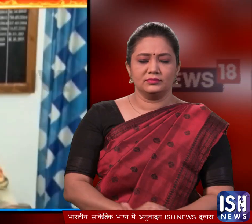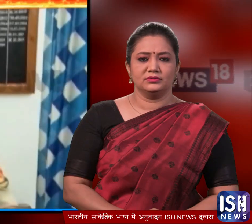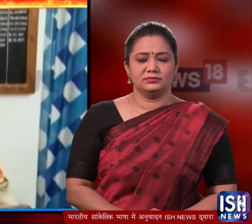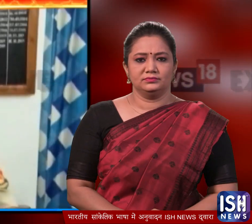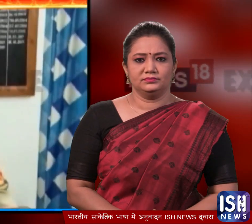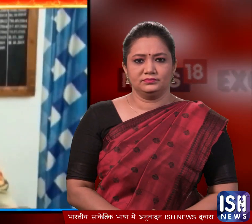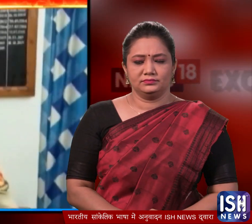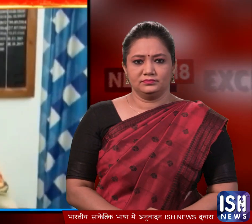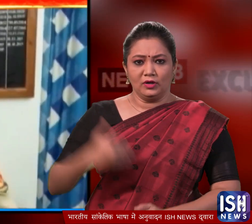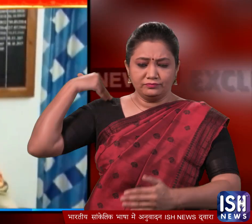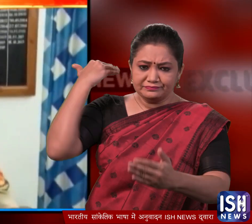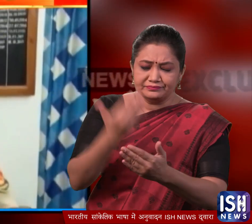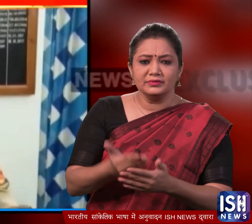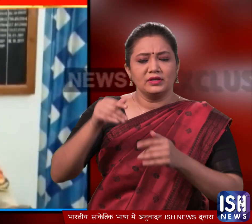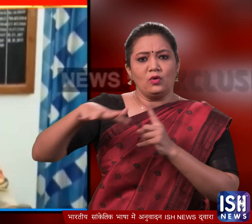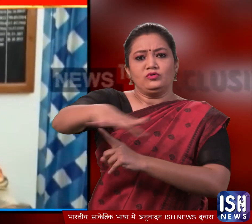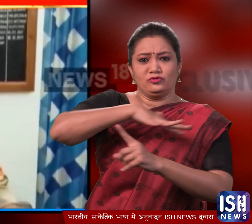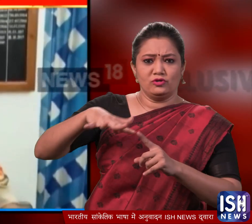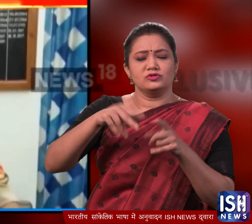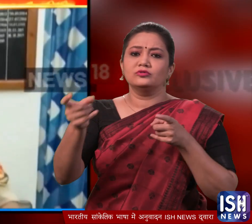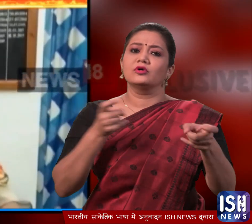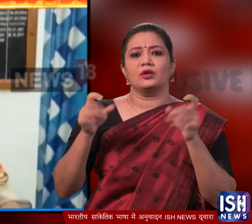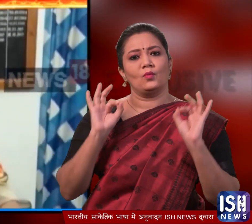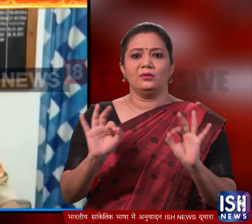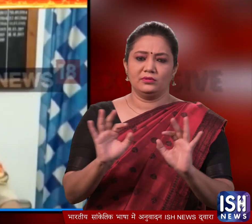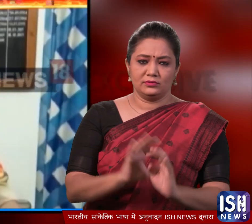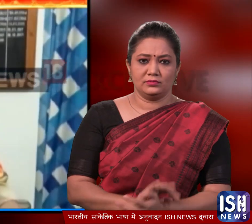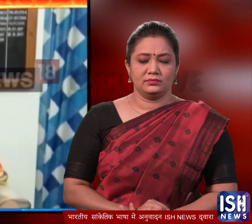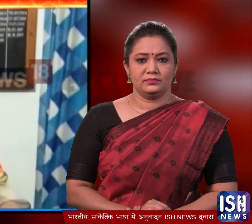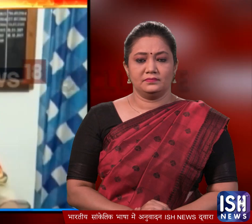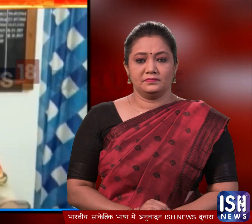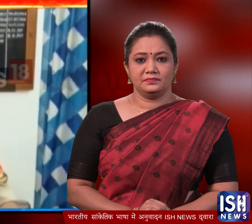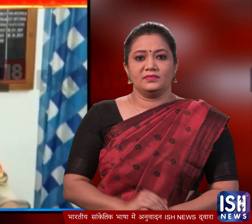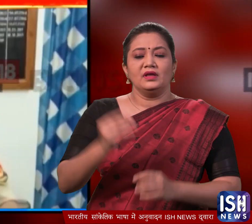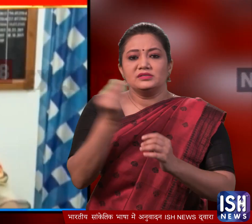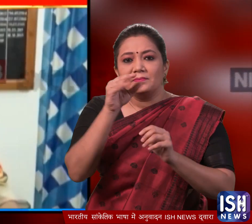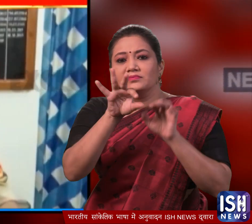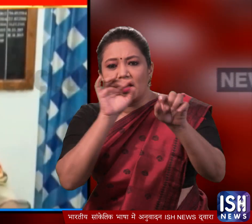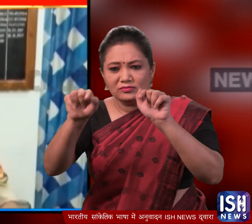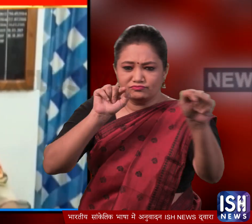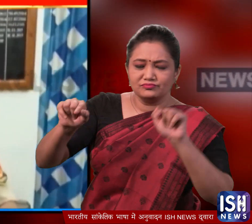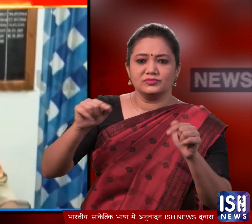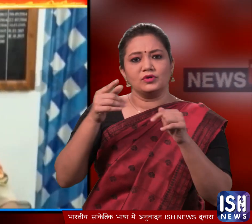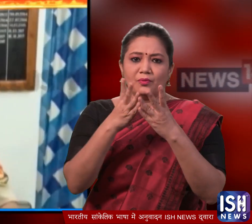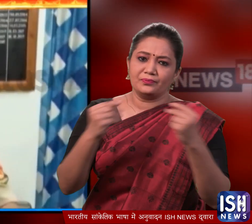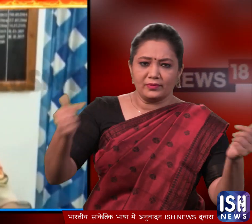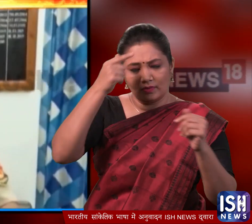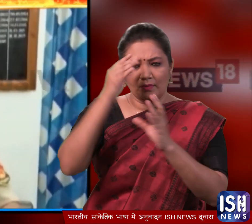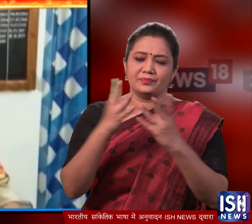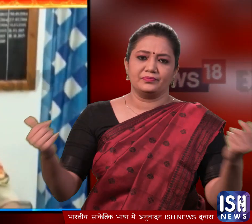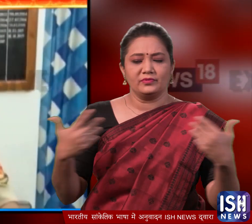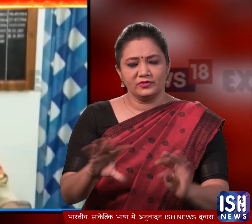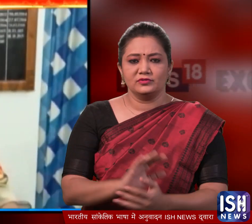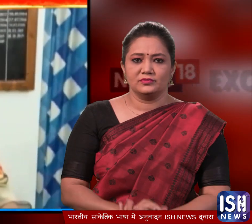किया। Until now, the situation is under control. Specific cases have been registered with